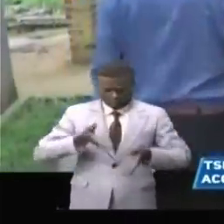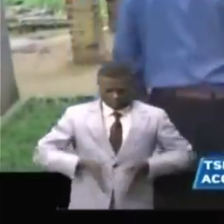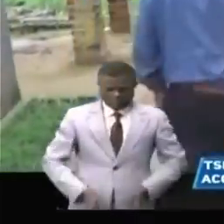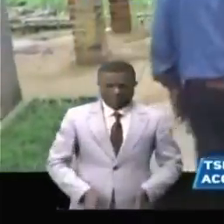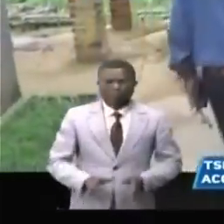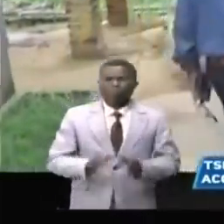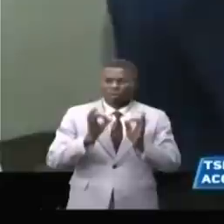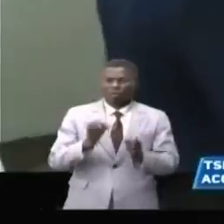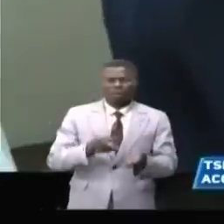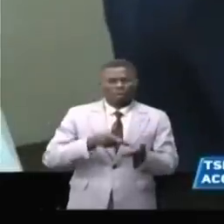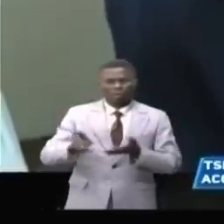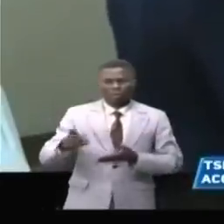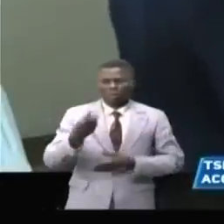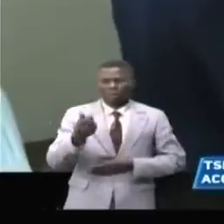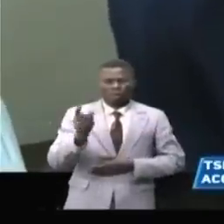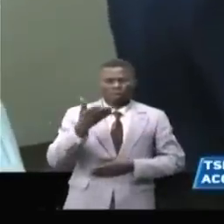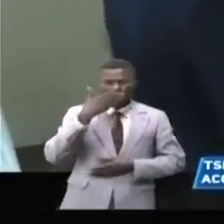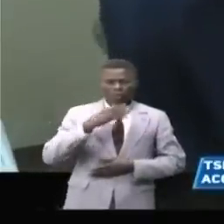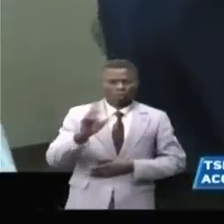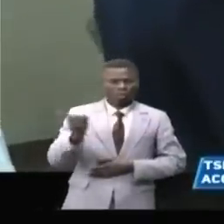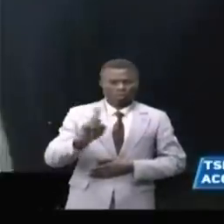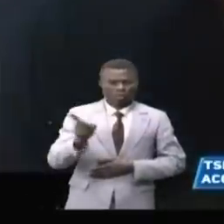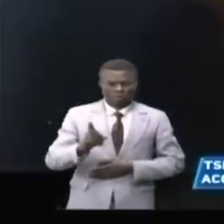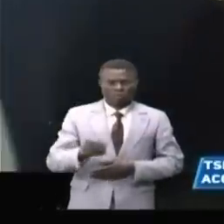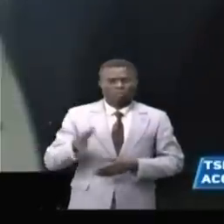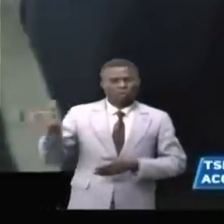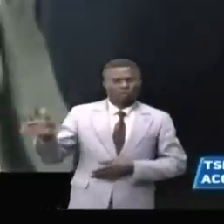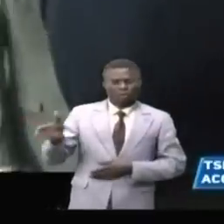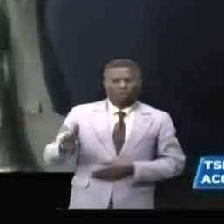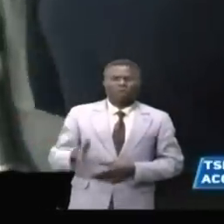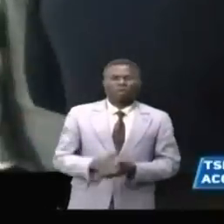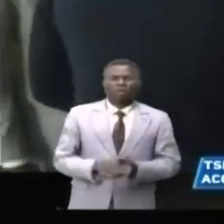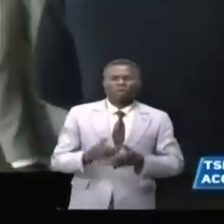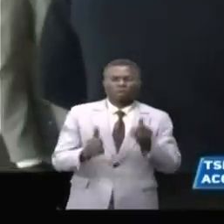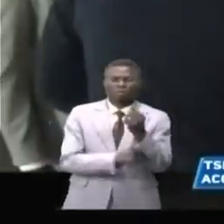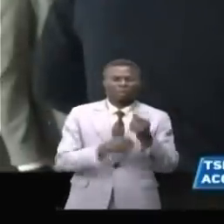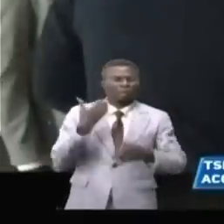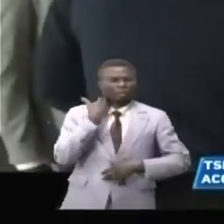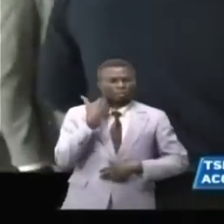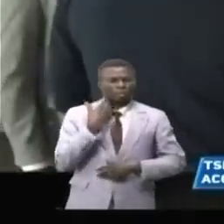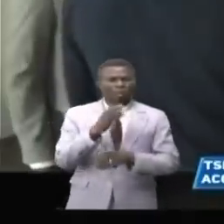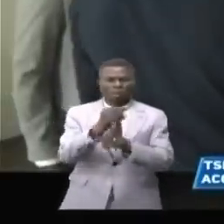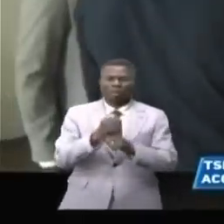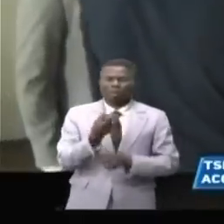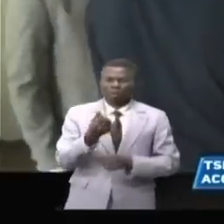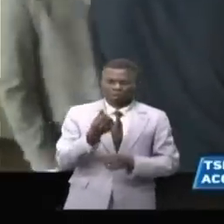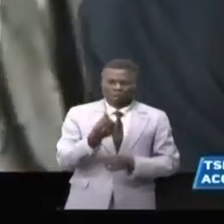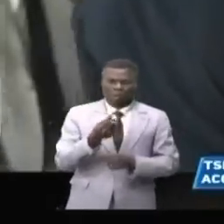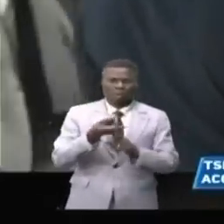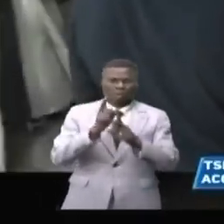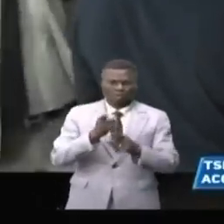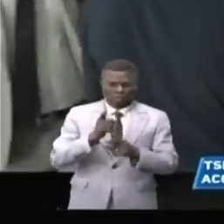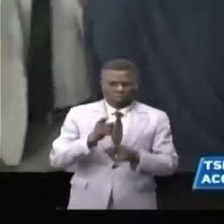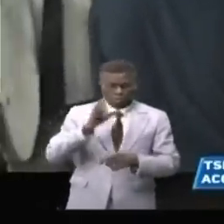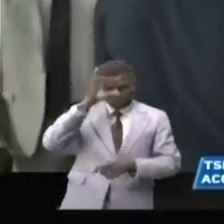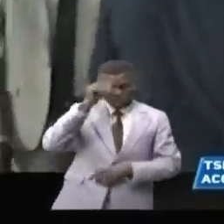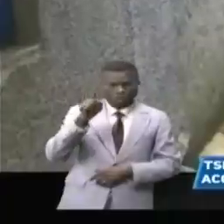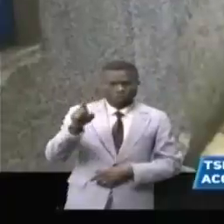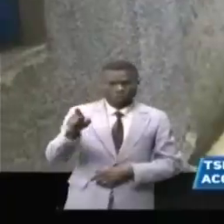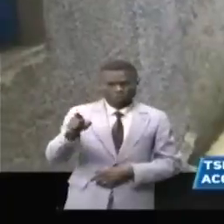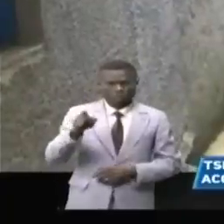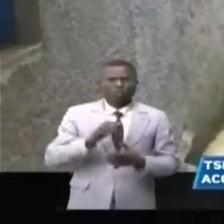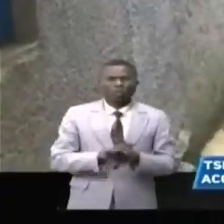est suivi la visite des salles des soins où les patients ont bénéficié d'une aide financière de la part de ces dignes fils de la